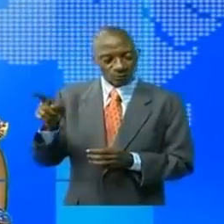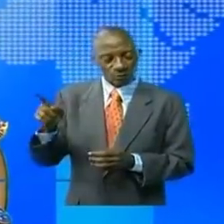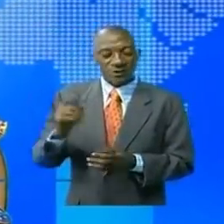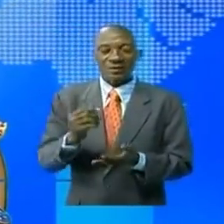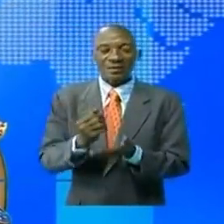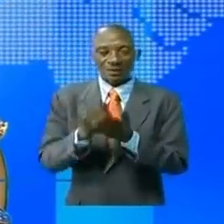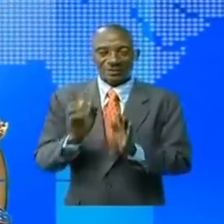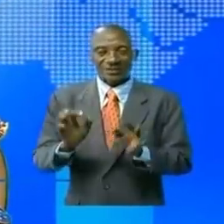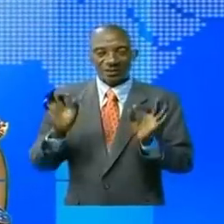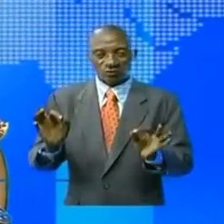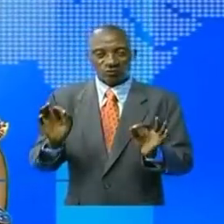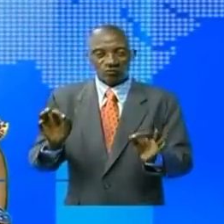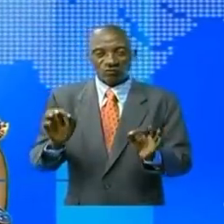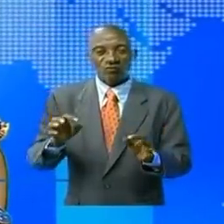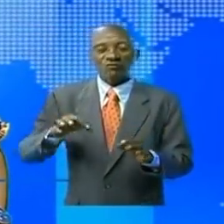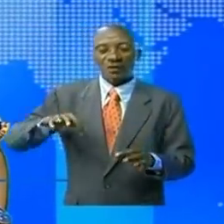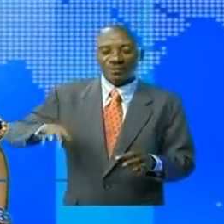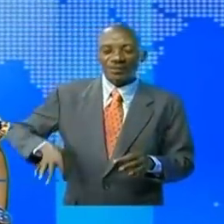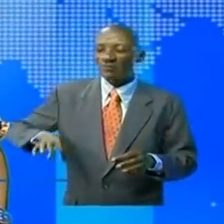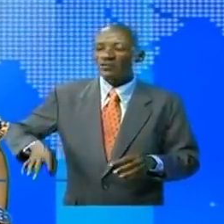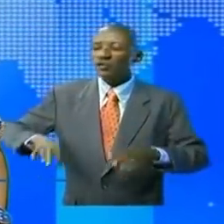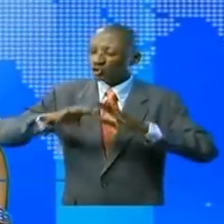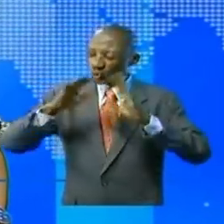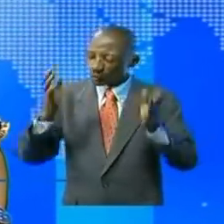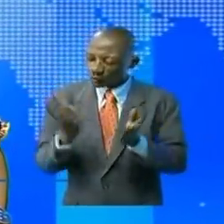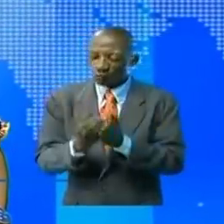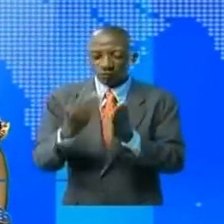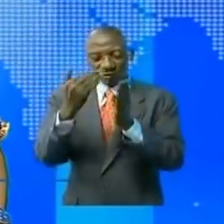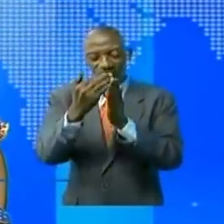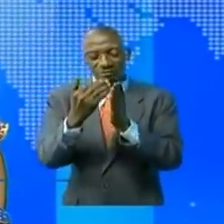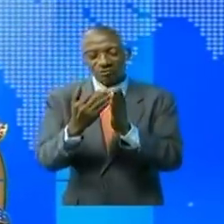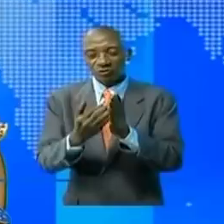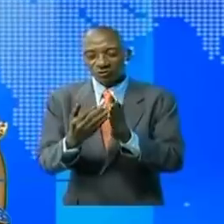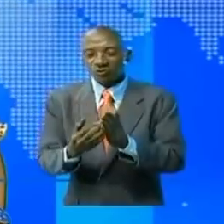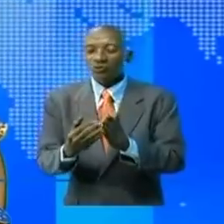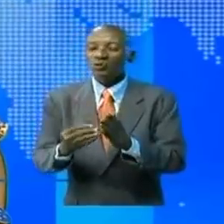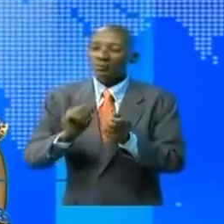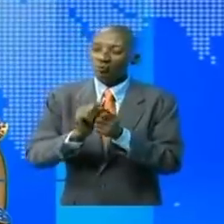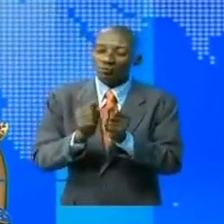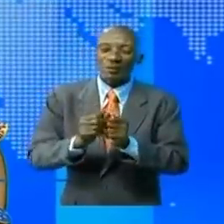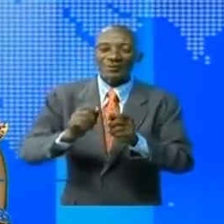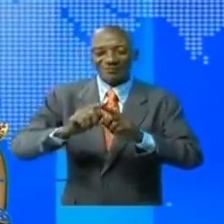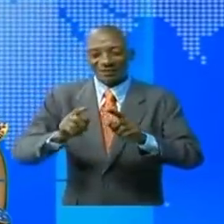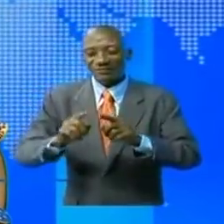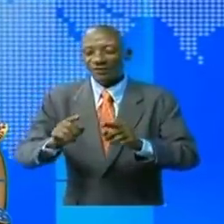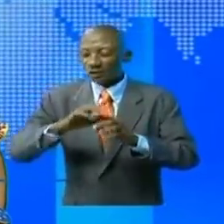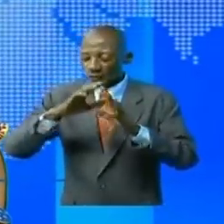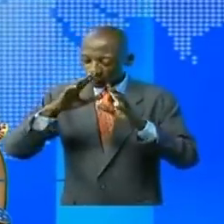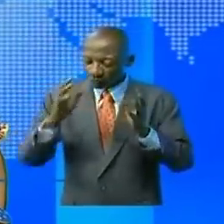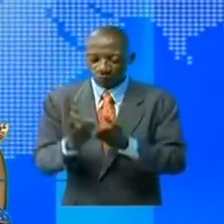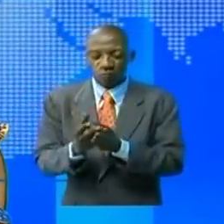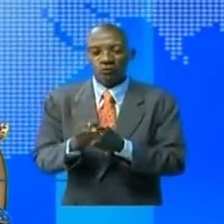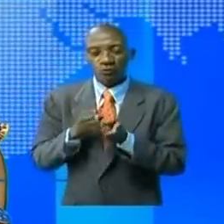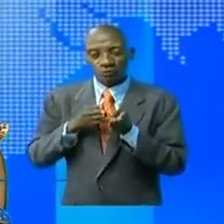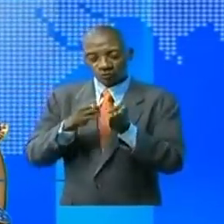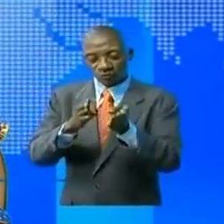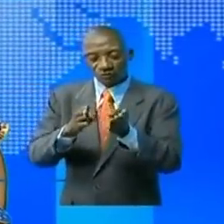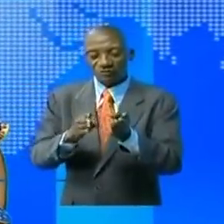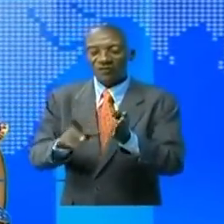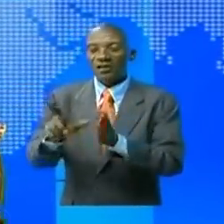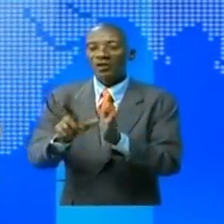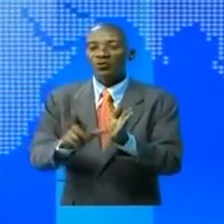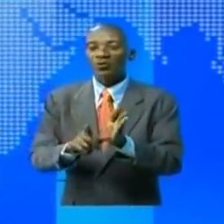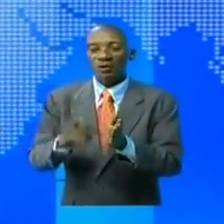la durée de ses fonctions des indemnités et avantages prévus par l'ordonnance portant règlement d'administration relatif au